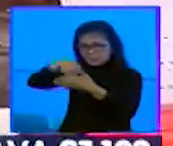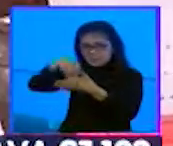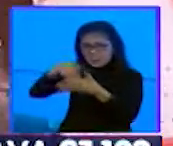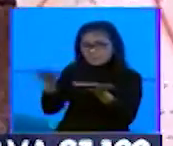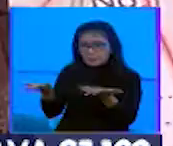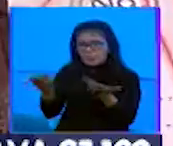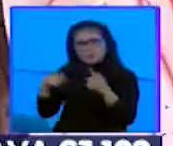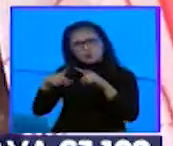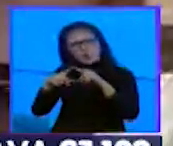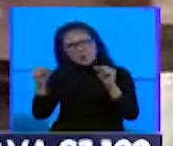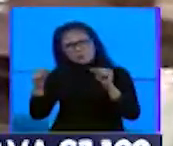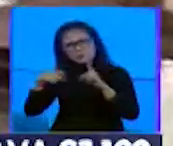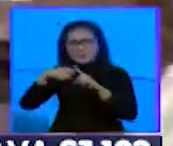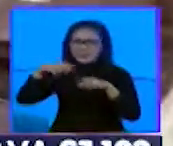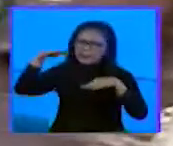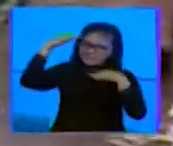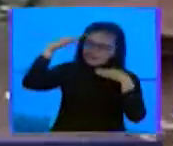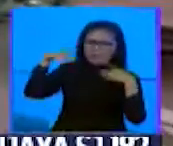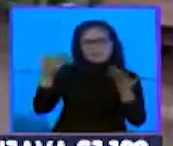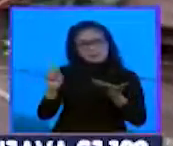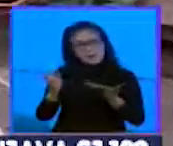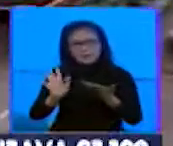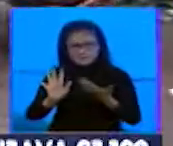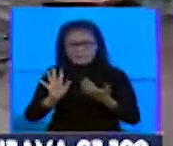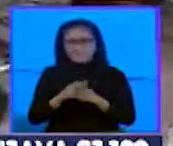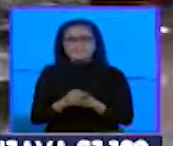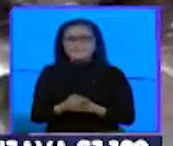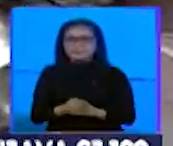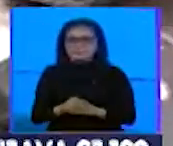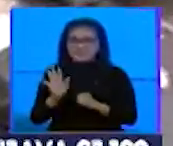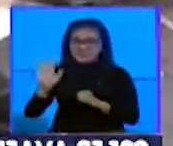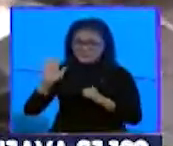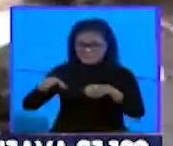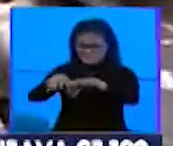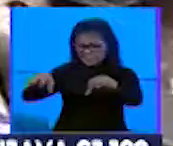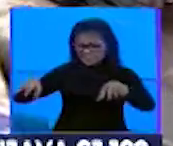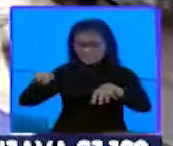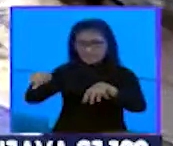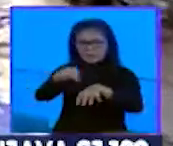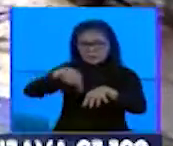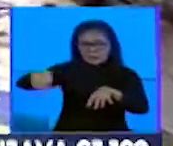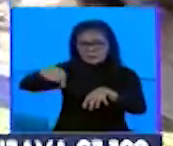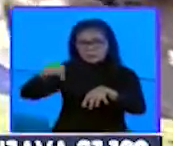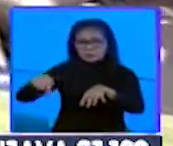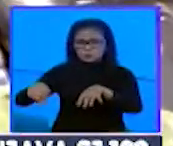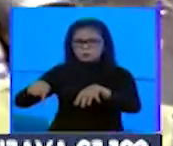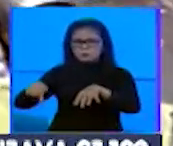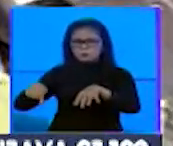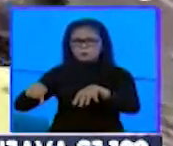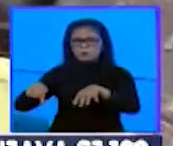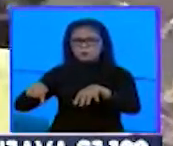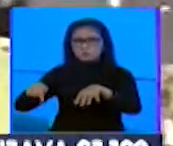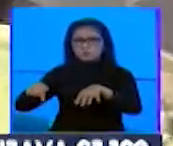kartu identitas yang diduga ya milik korban. Dan nantinya puing-puing serpihan pesawat Sriwijaya Air SJ-182 dan